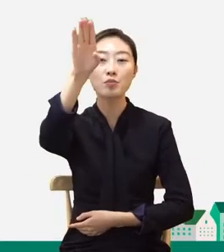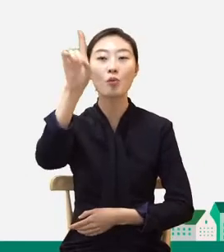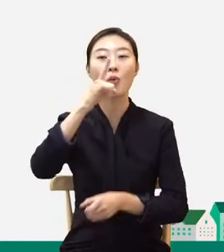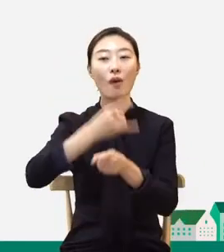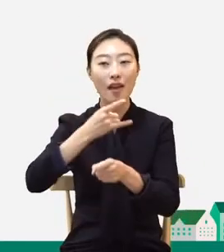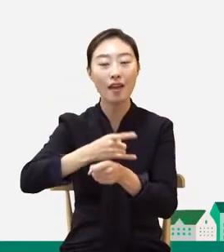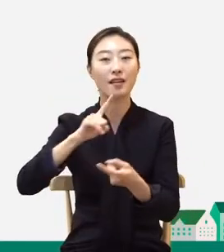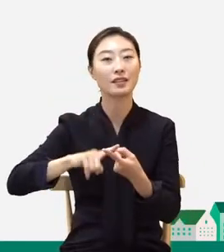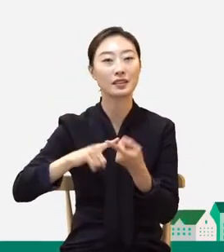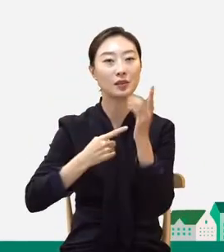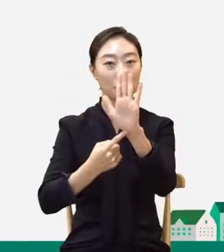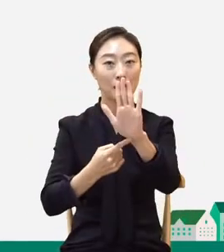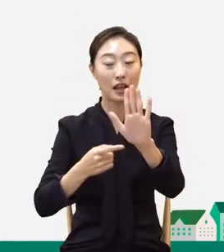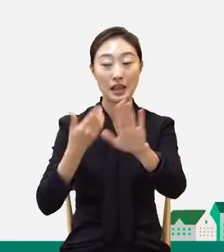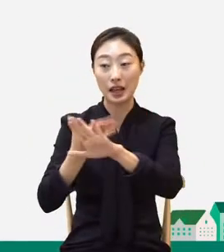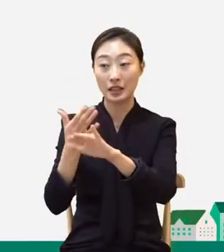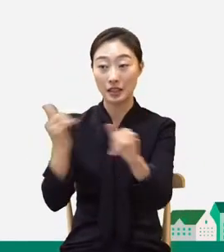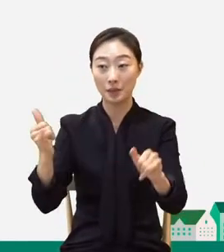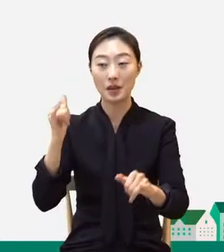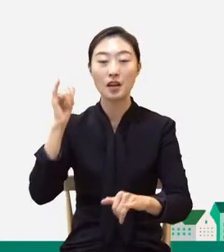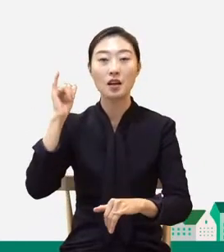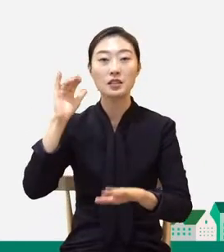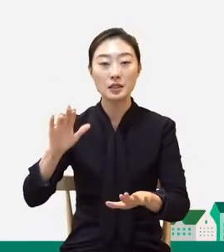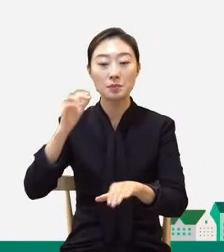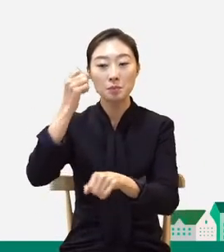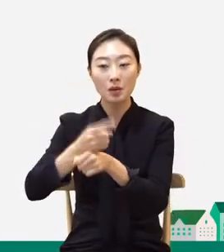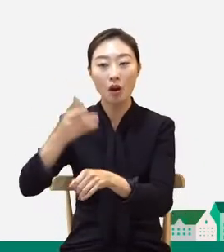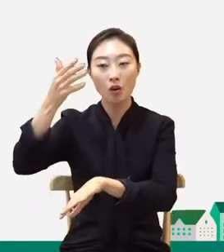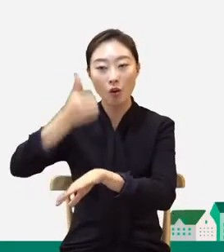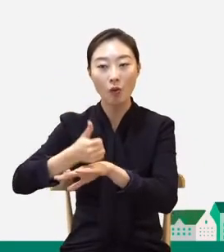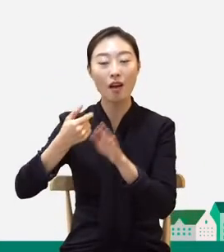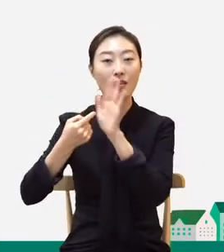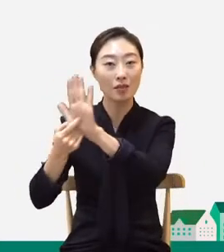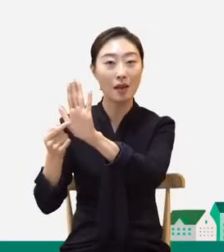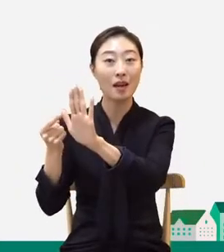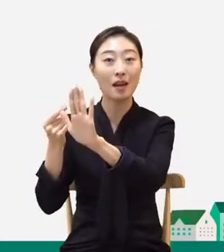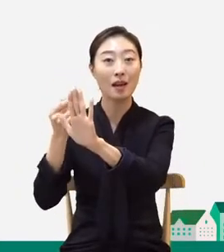이제 성과를 말씀해 주셨는데 저희는 이게 향후 과제가 되겠습니다.